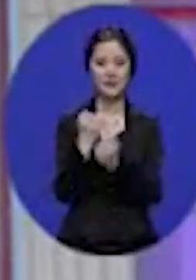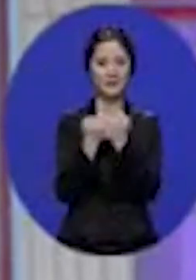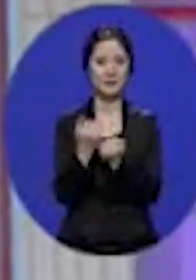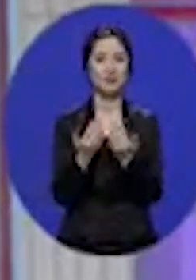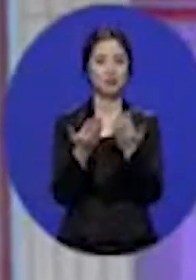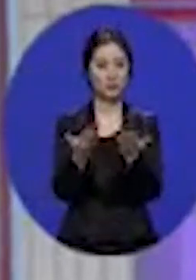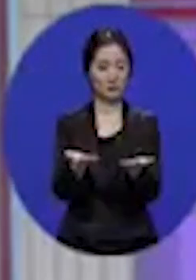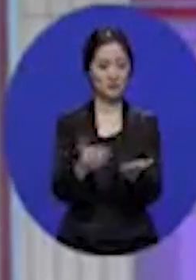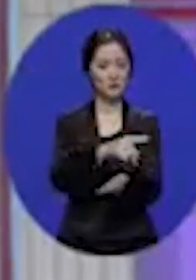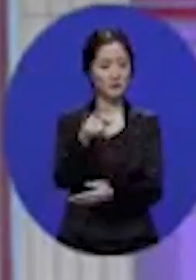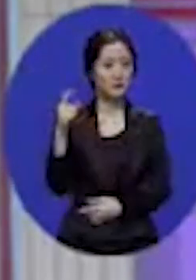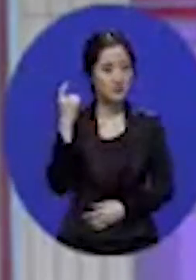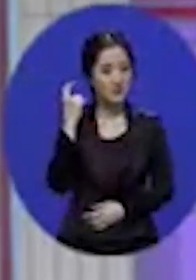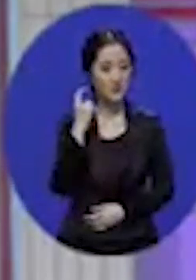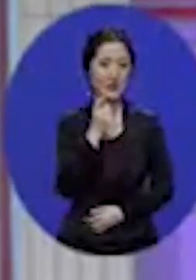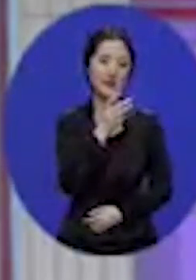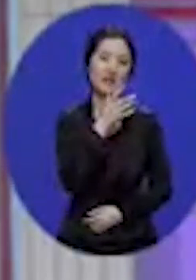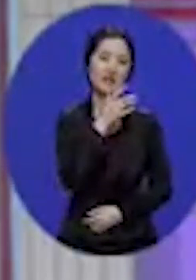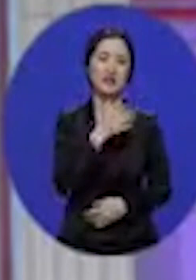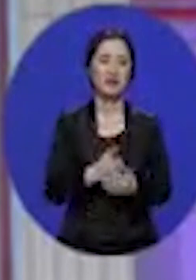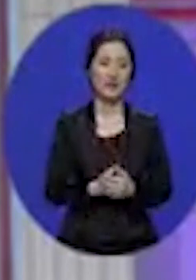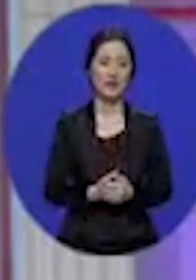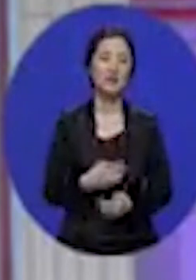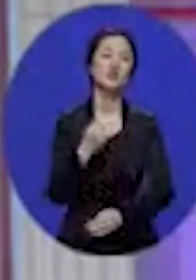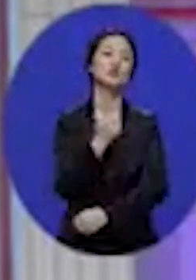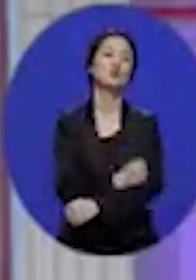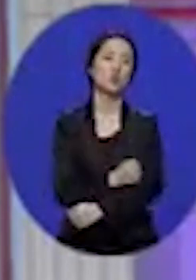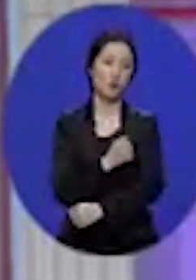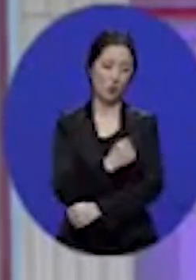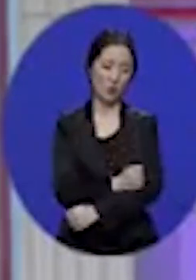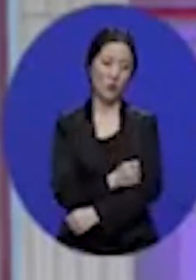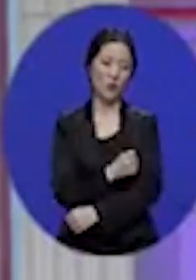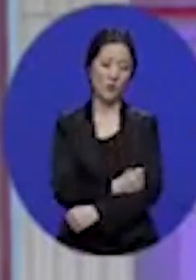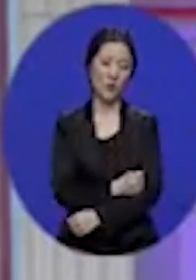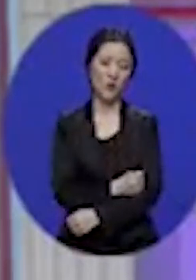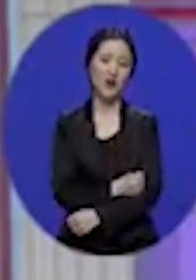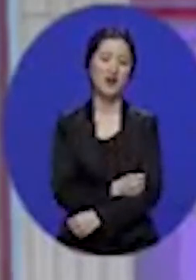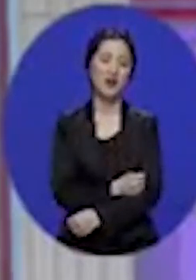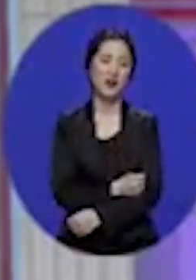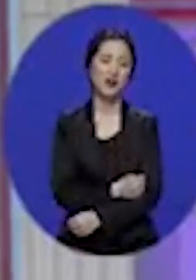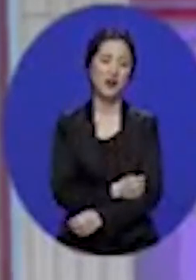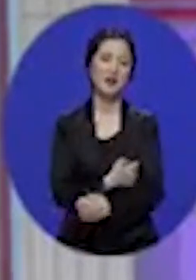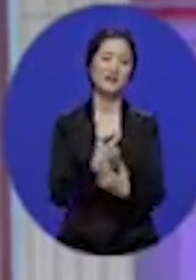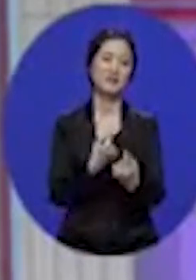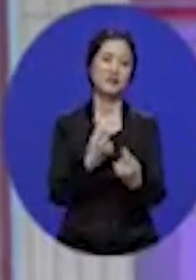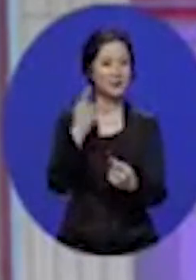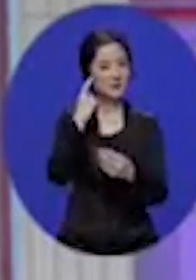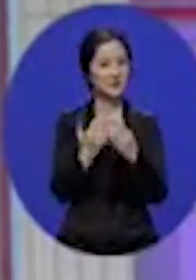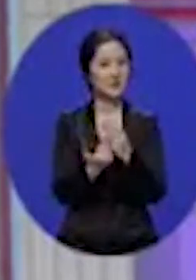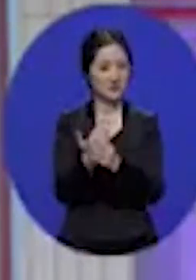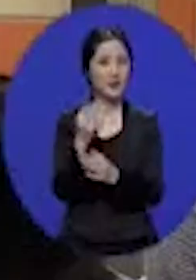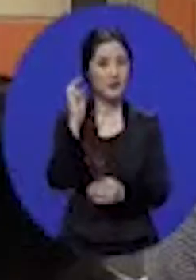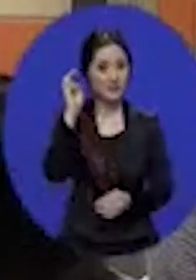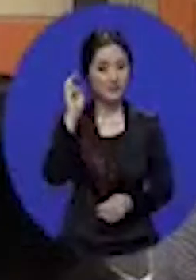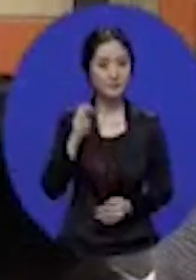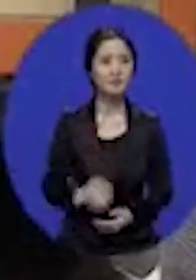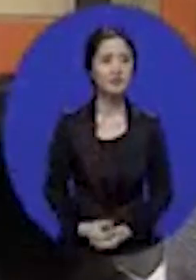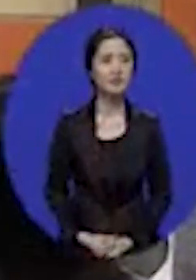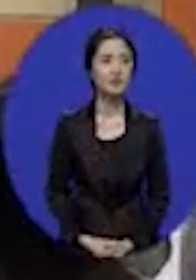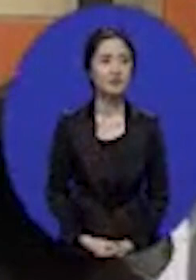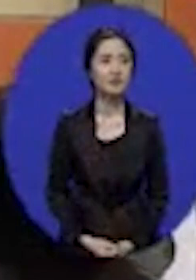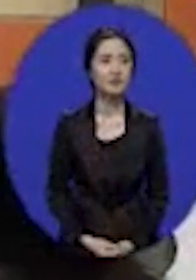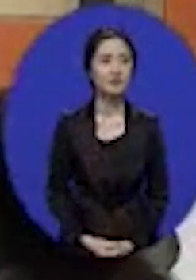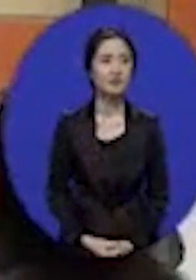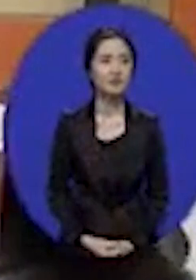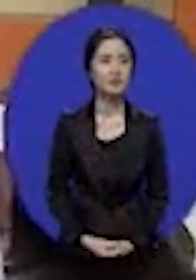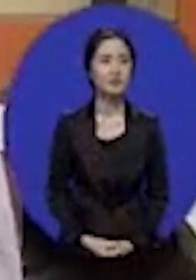쭉 들으시면 나중에, 너 참 애썼다. 이런 마음이 드실지도 모르겠어요. 근데 저는